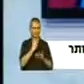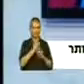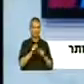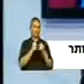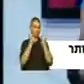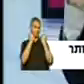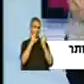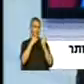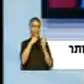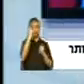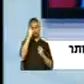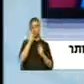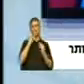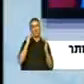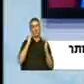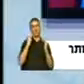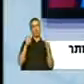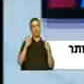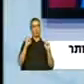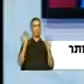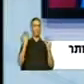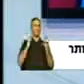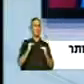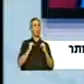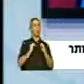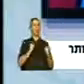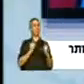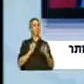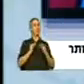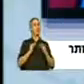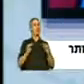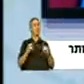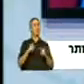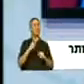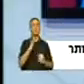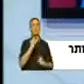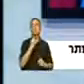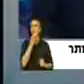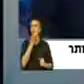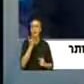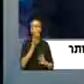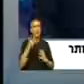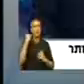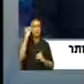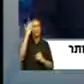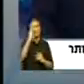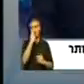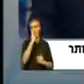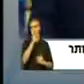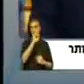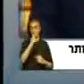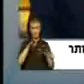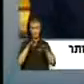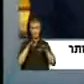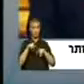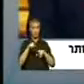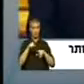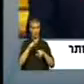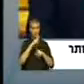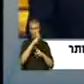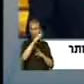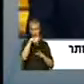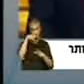הלבן, כי חשבו שישראל היא פחות דמוקרטית וליברלית. ועכשיו השאלה, לאן זה ילך מבחינת האם הממשל יכניס